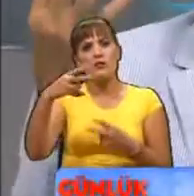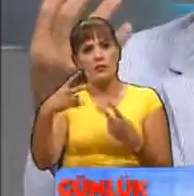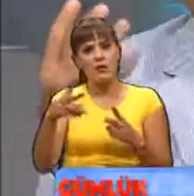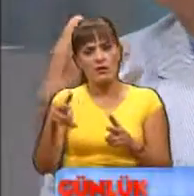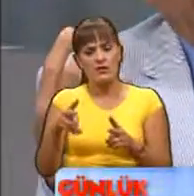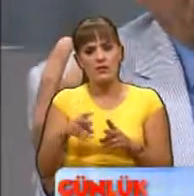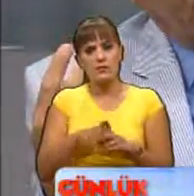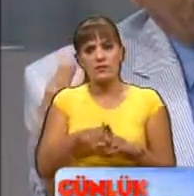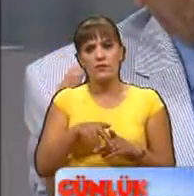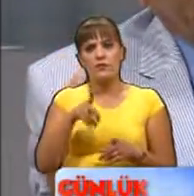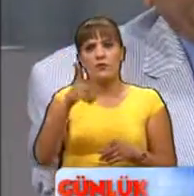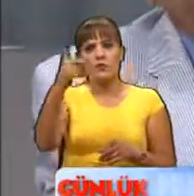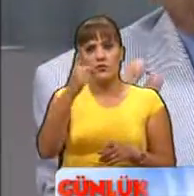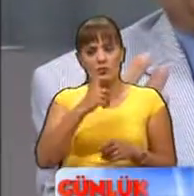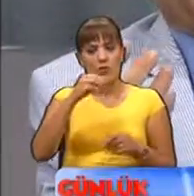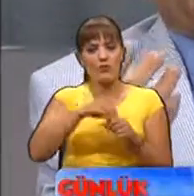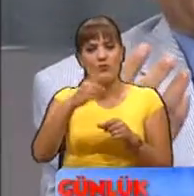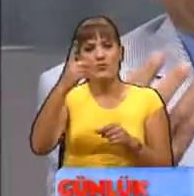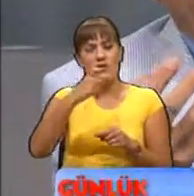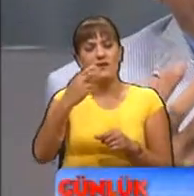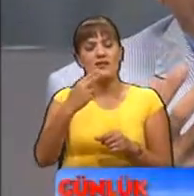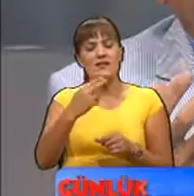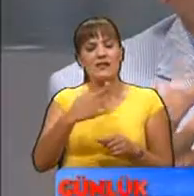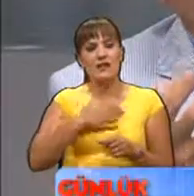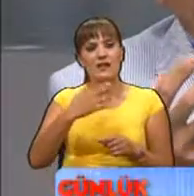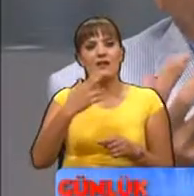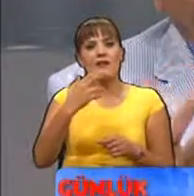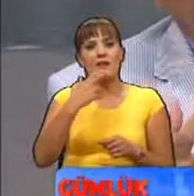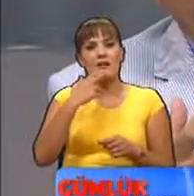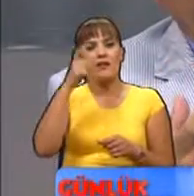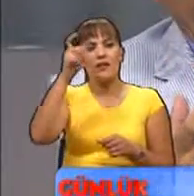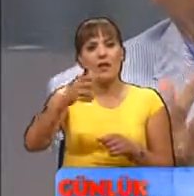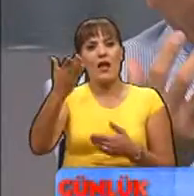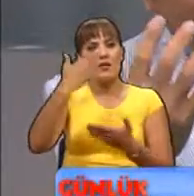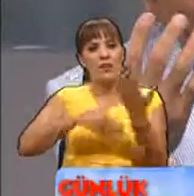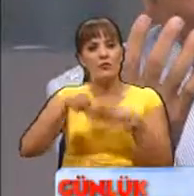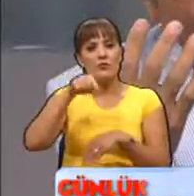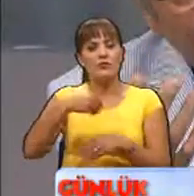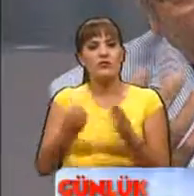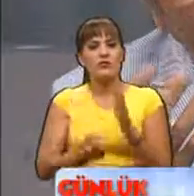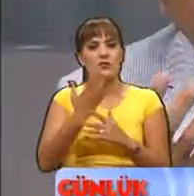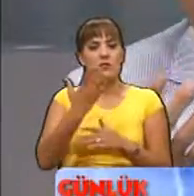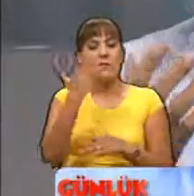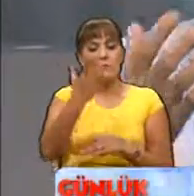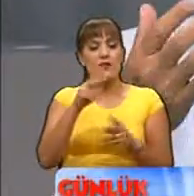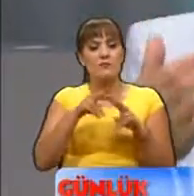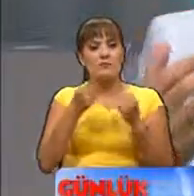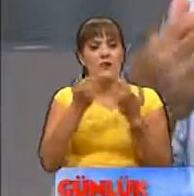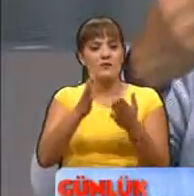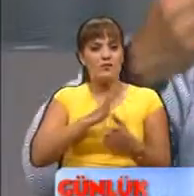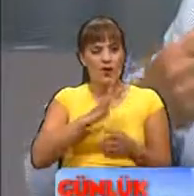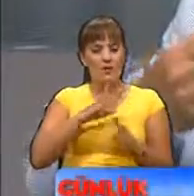satabilir. Soruyu yönelten Sayın Akan'ın anlatımından şunu çıkartıyoruz. 5 mirasçı